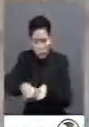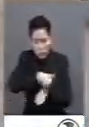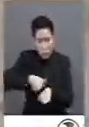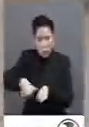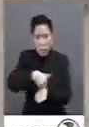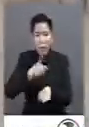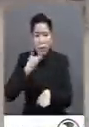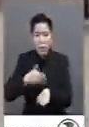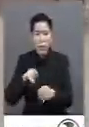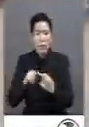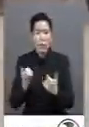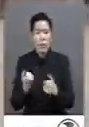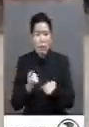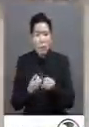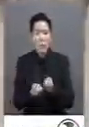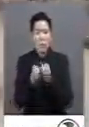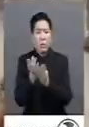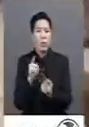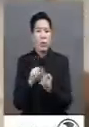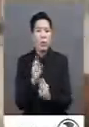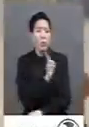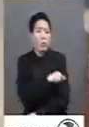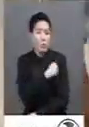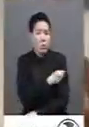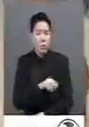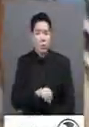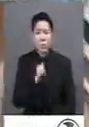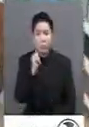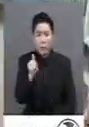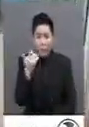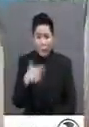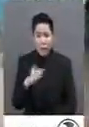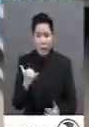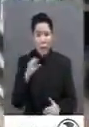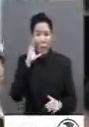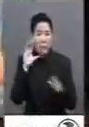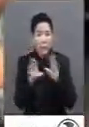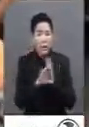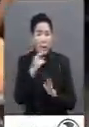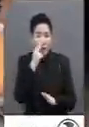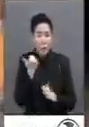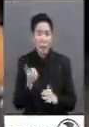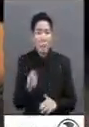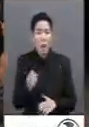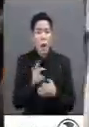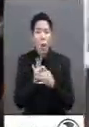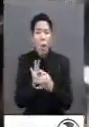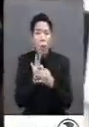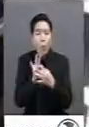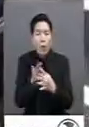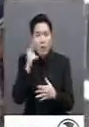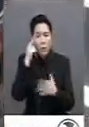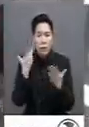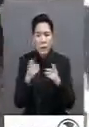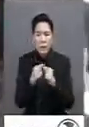ในรถพยาบาลขณะที่รถพาคนเจ็บเดินทางไปยังโรงพยาบาลกาเลต้าและจากภาพนี้ก็เห็นได้ชัดว่าสุนัขรู้สึกกังวลว่าอาจเ